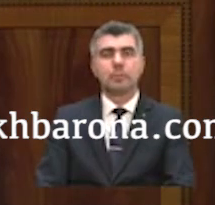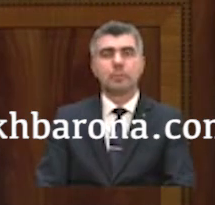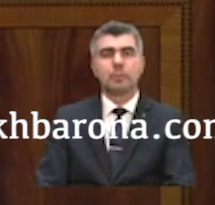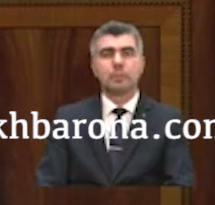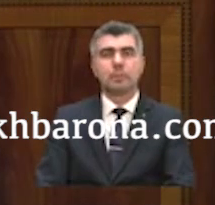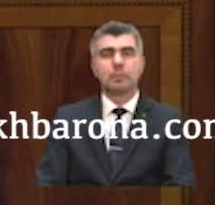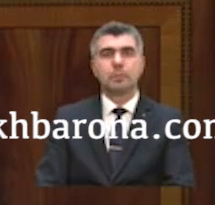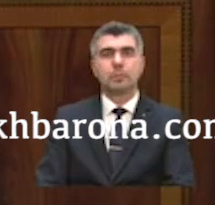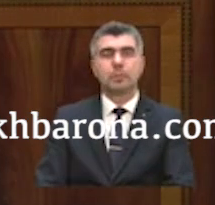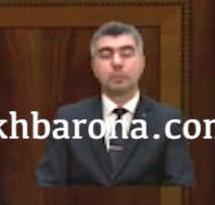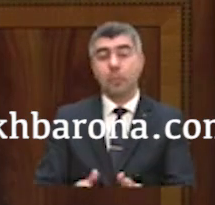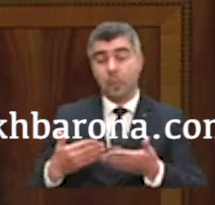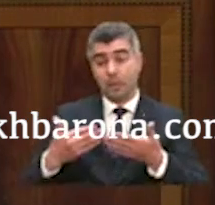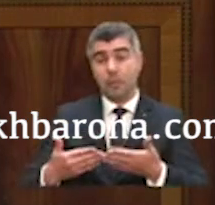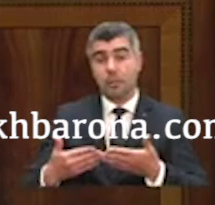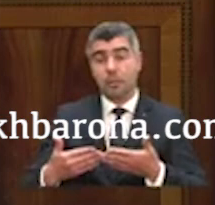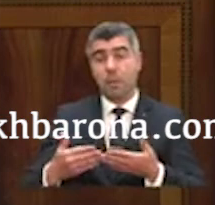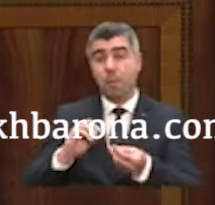الأزمة،